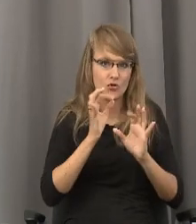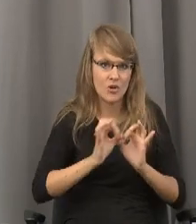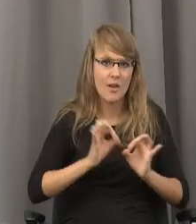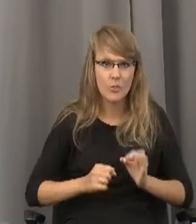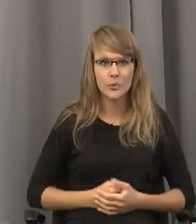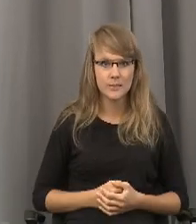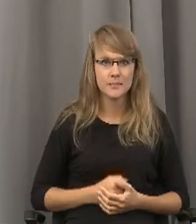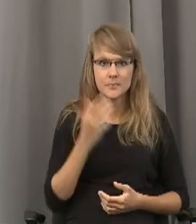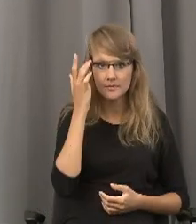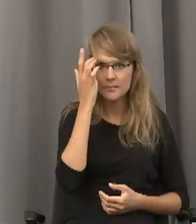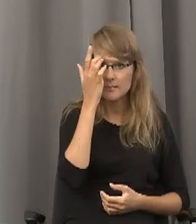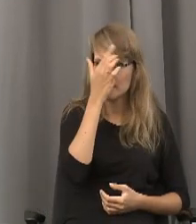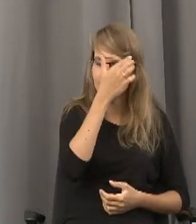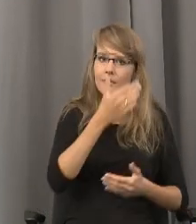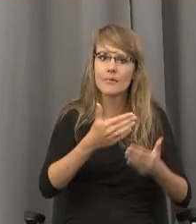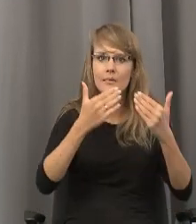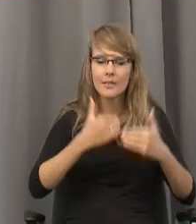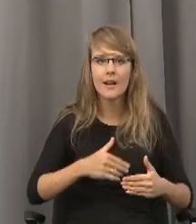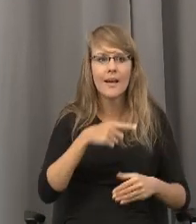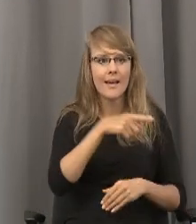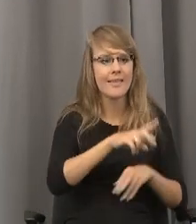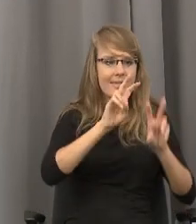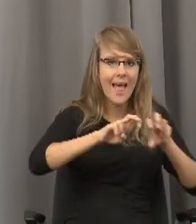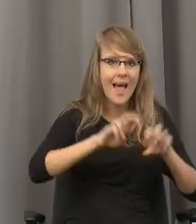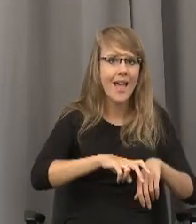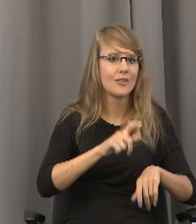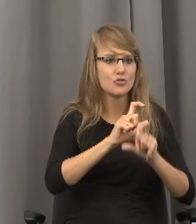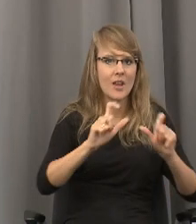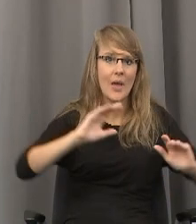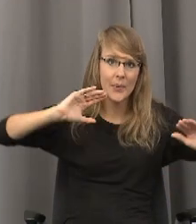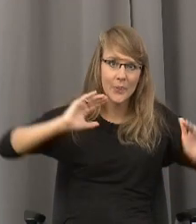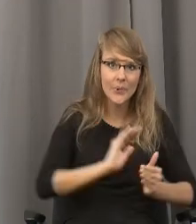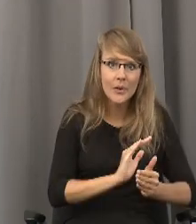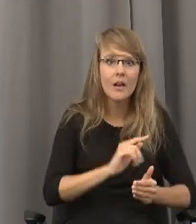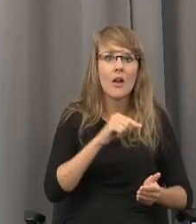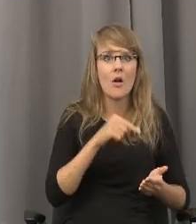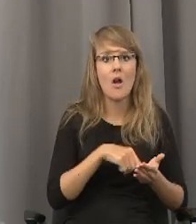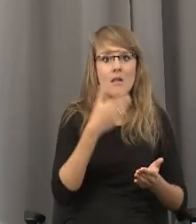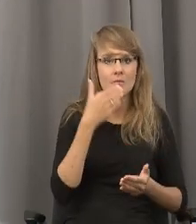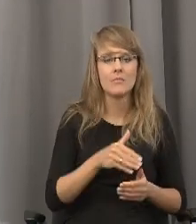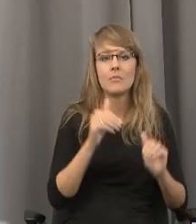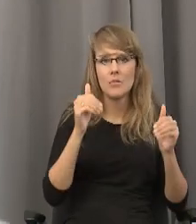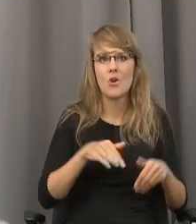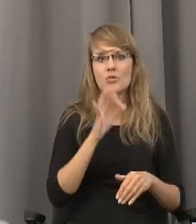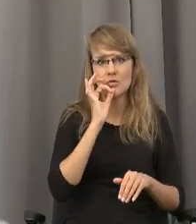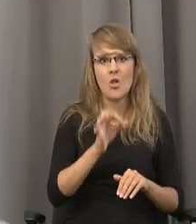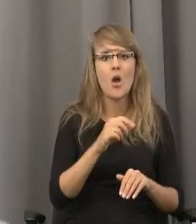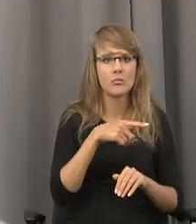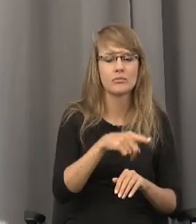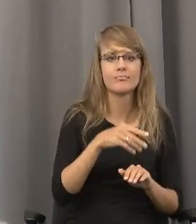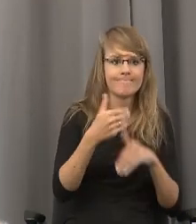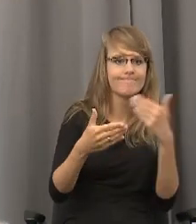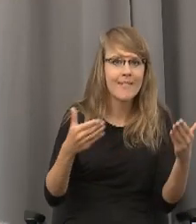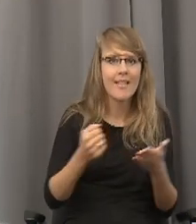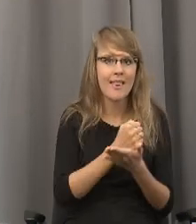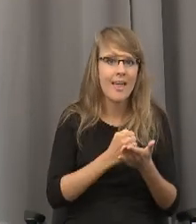porozmawiać. Drugi wniosek. Koncentracja diagnostyki w krótkim czasie pozwala na lepsze ordynowanie leków, by nie wykluczały się, by znany był